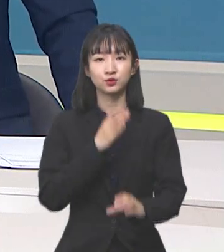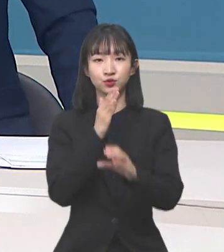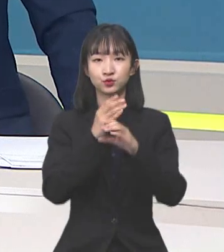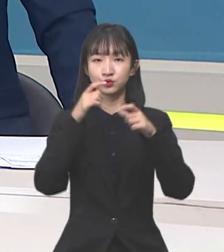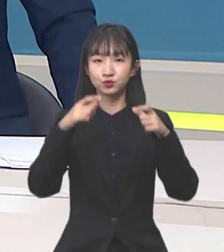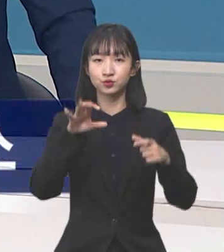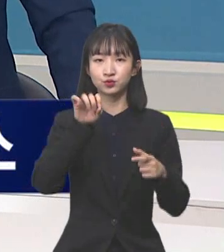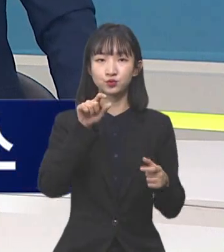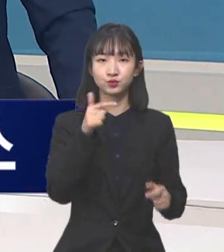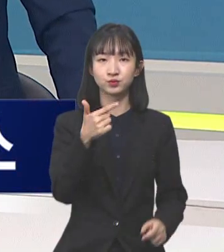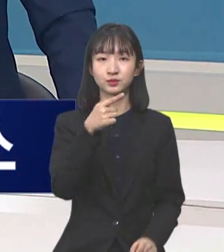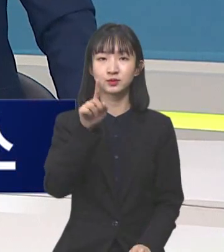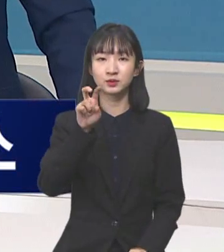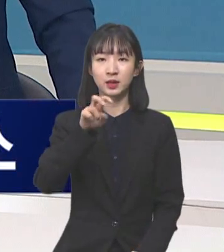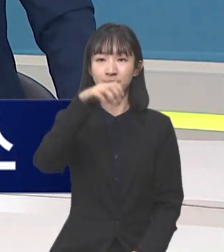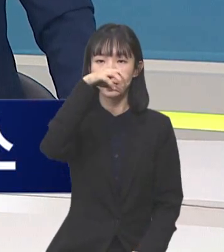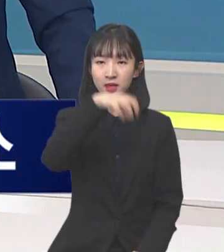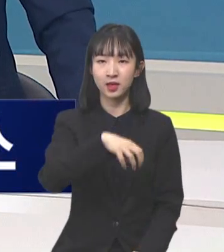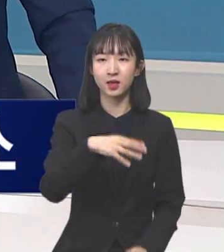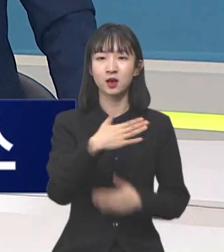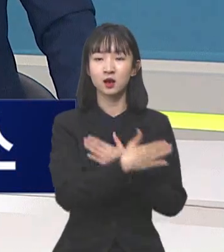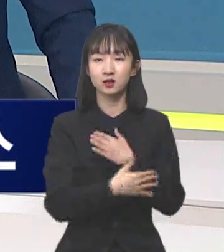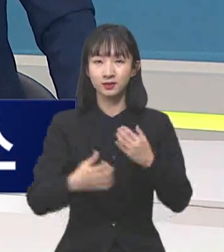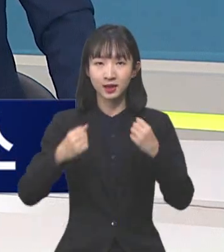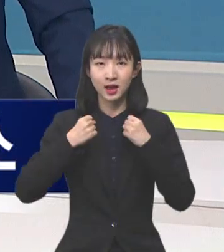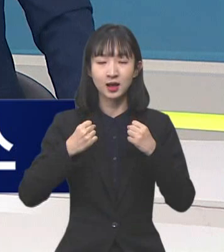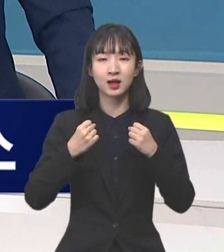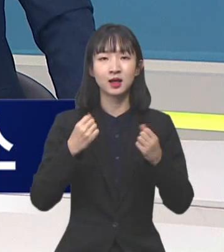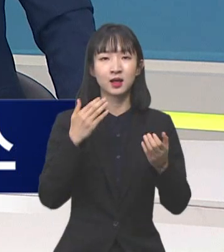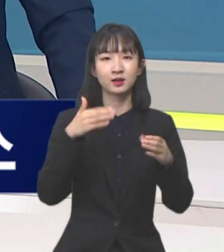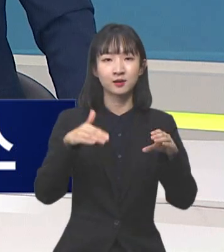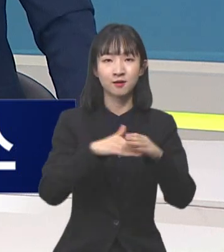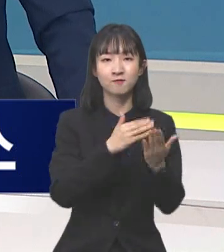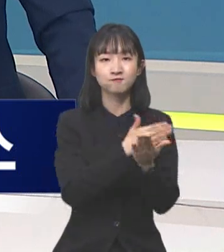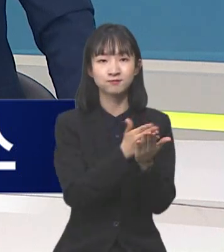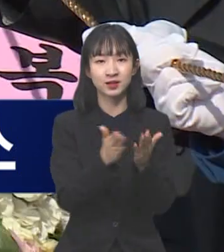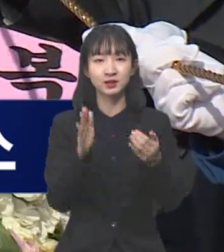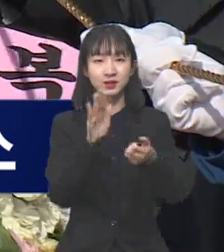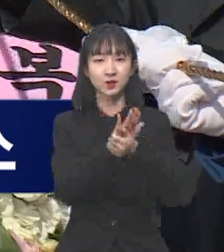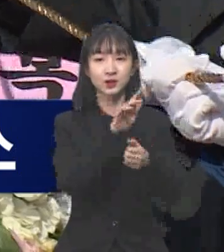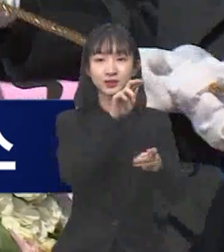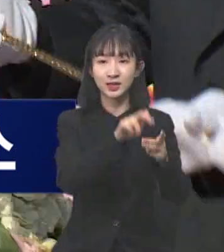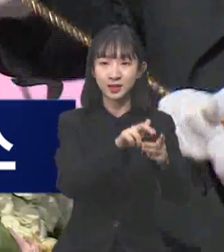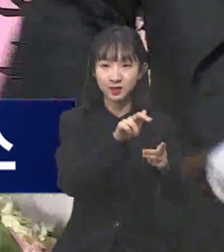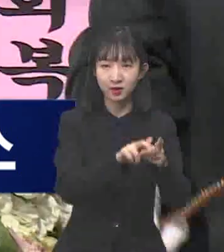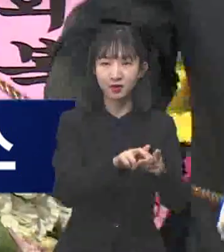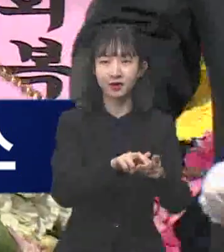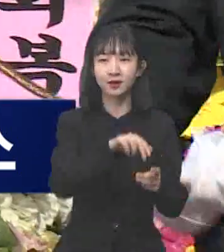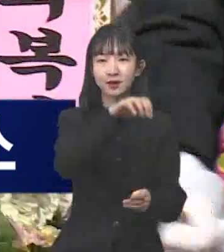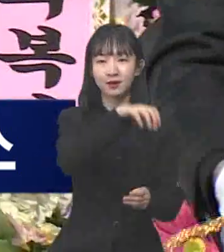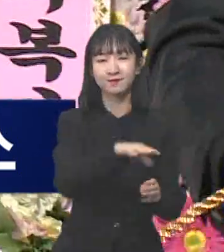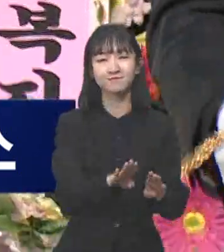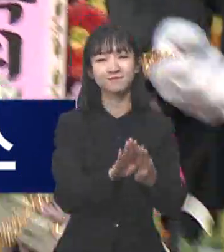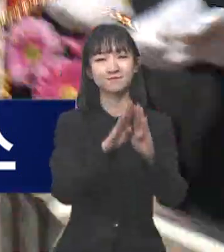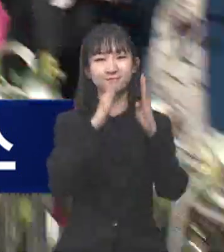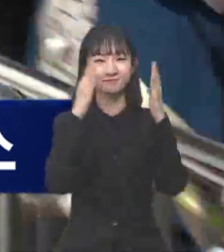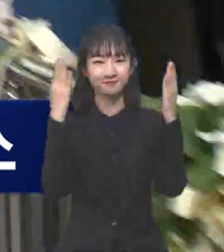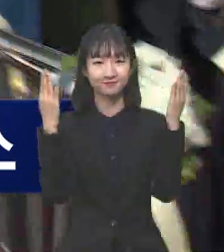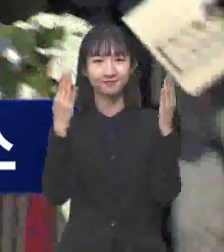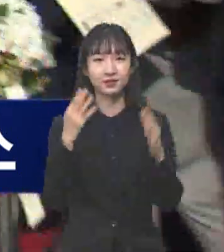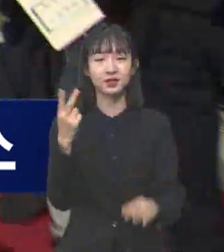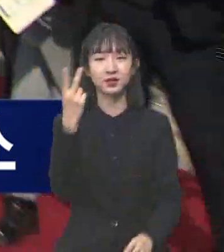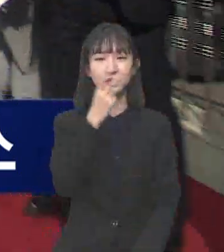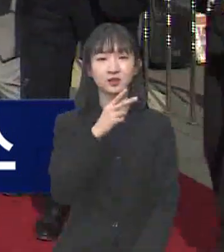중구 운남동 에 들어선 중구 건강 가정 다문화 가족 지원센터 영종 분수가 문을 열었습니다 0 정부 손은